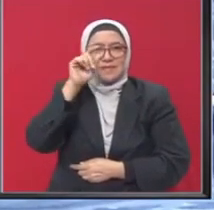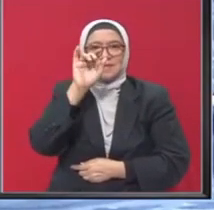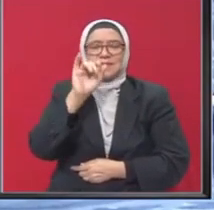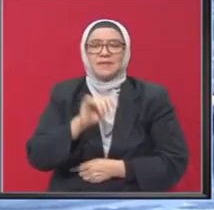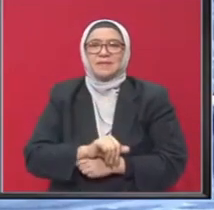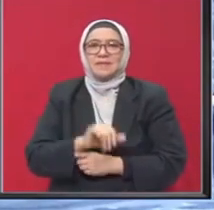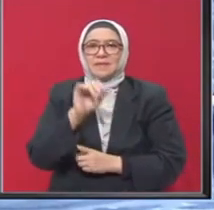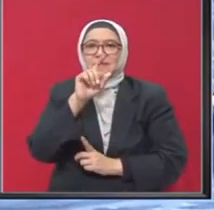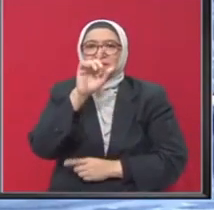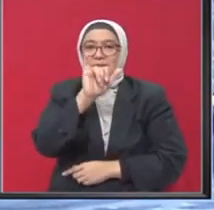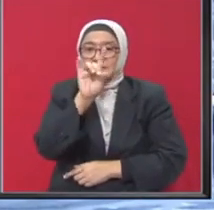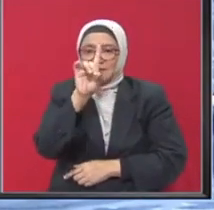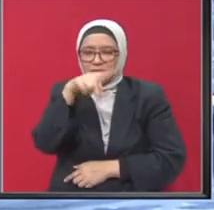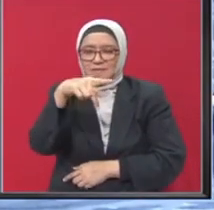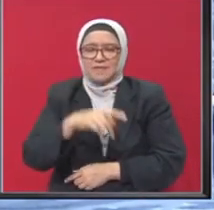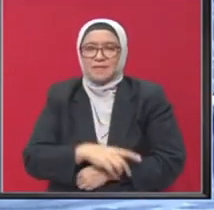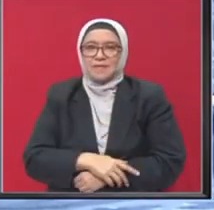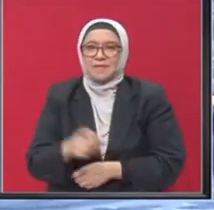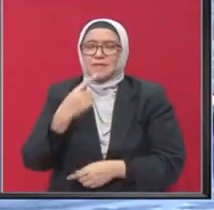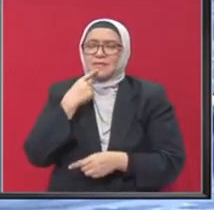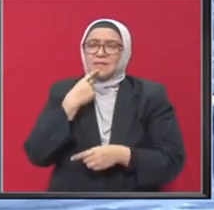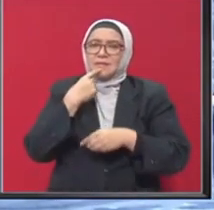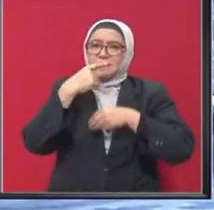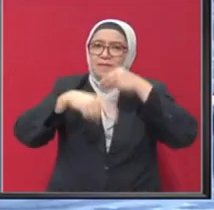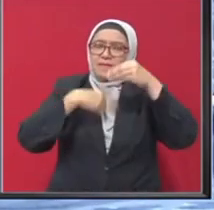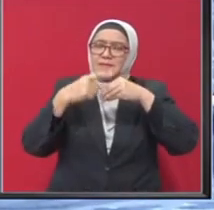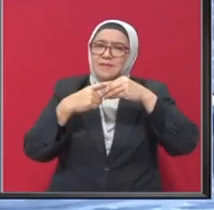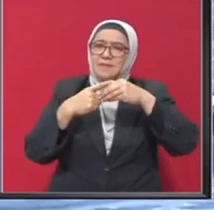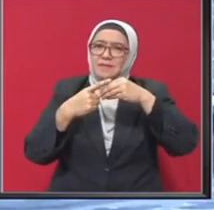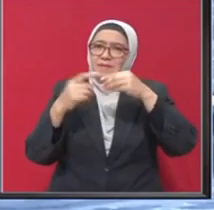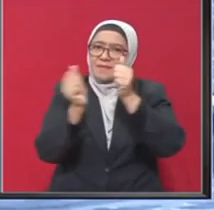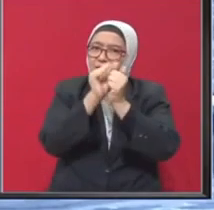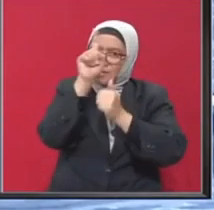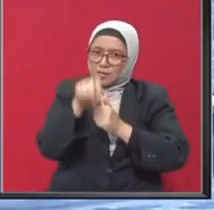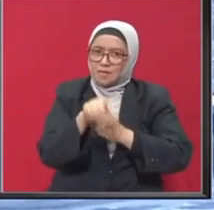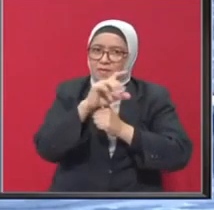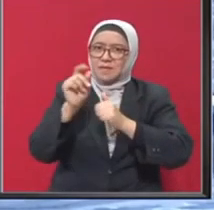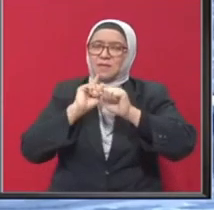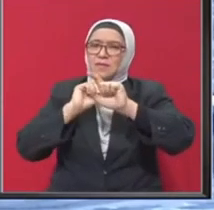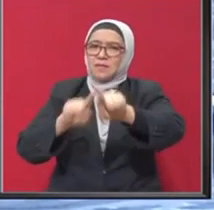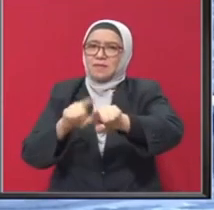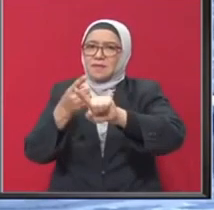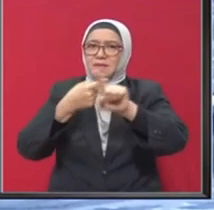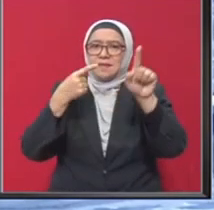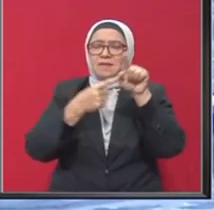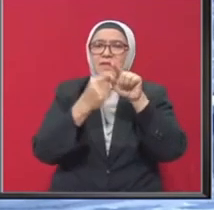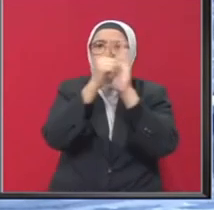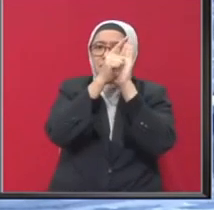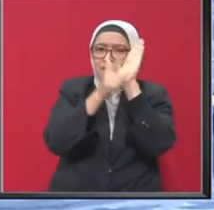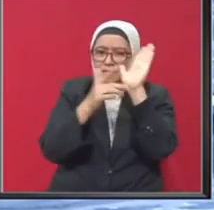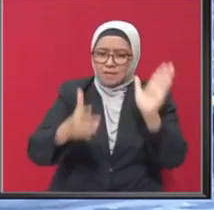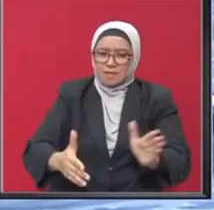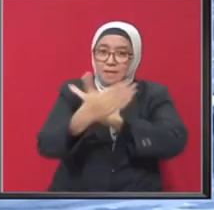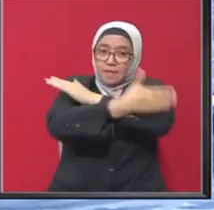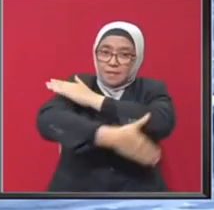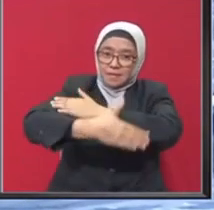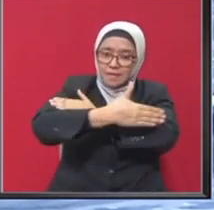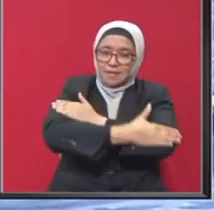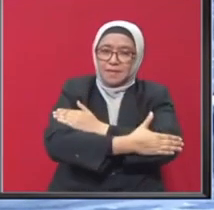Muhammad Seremban berkaitan dengan ulasan peguam negara terhadap